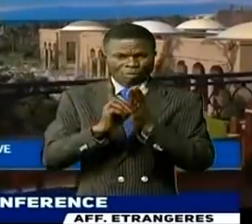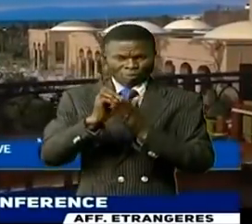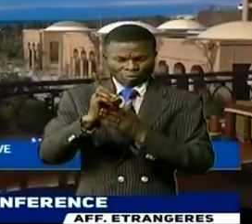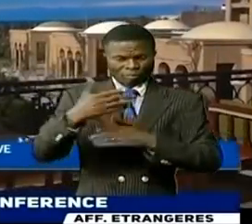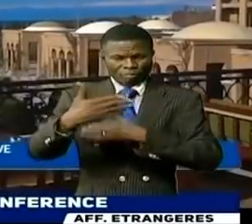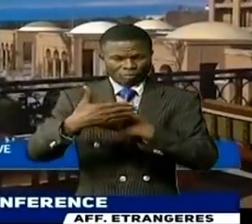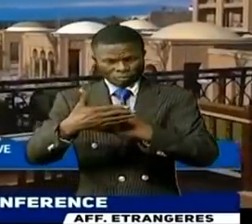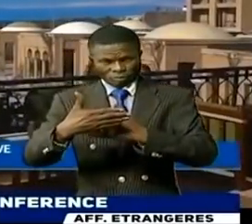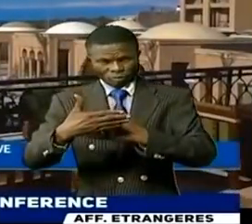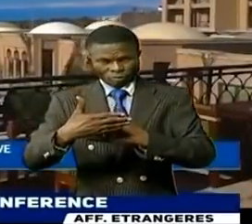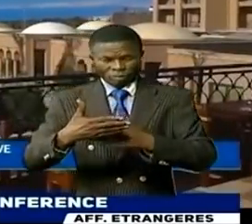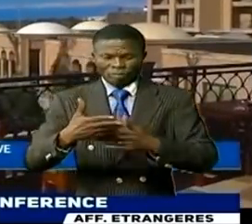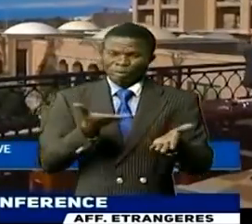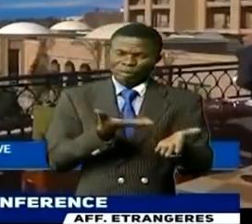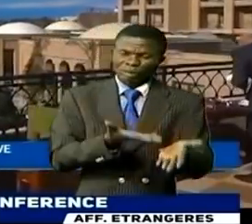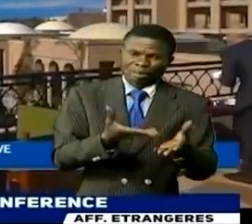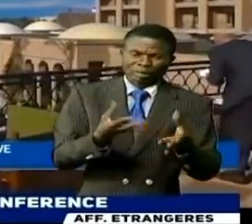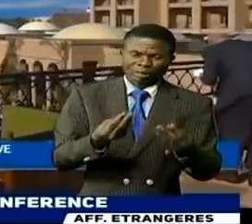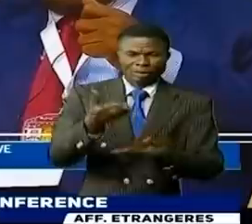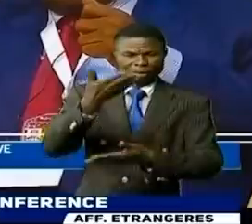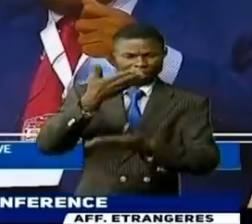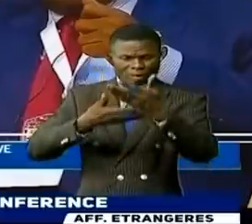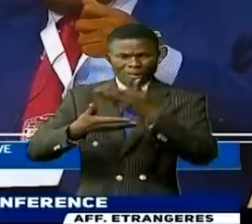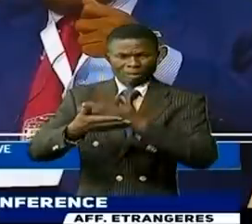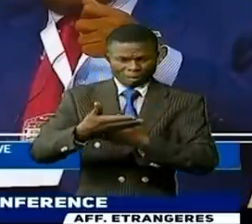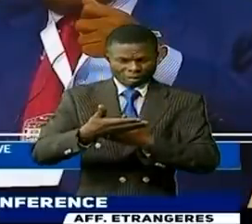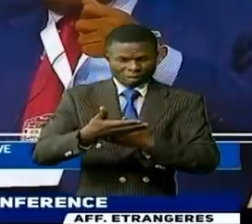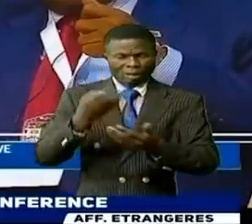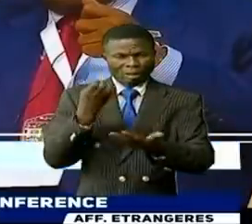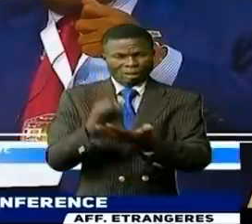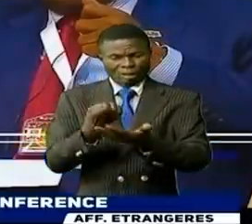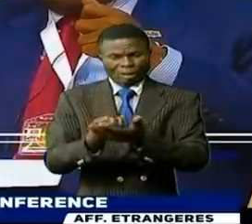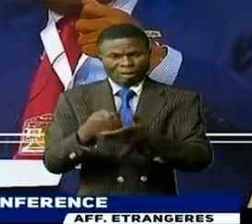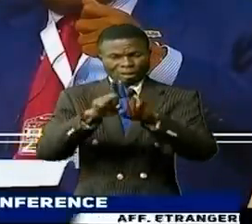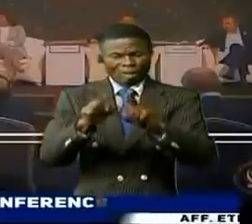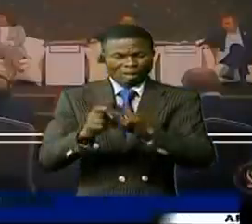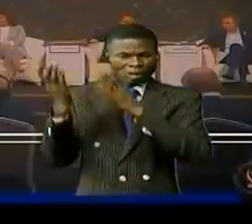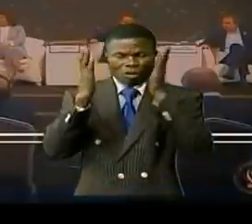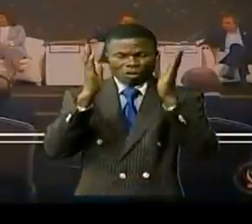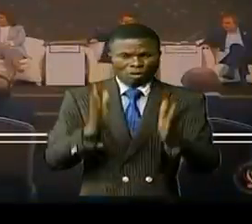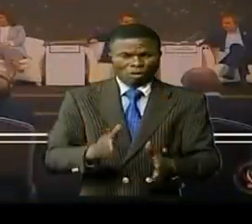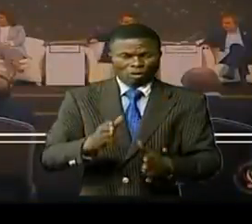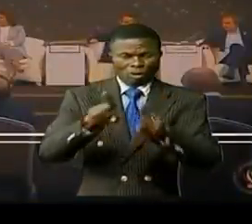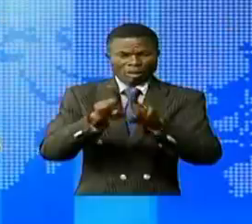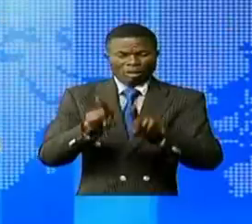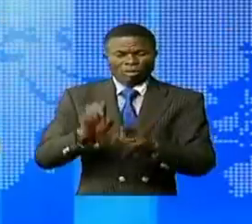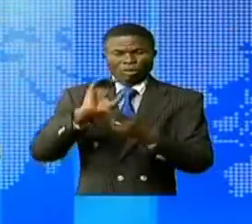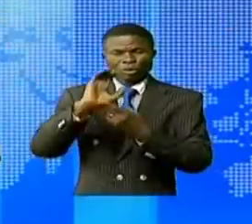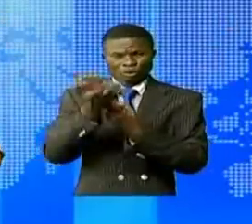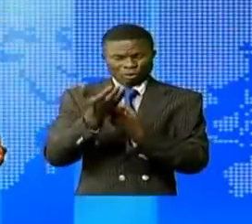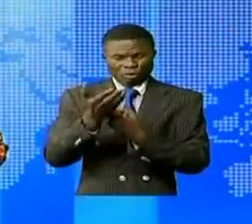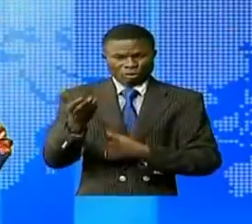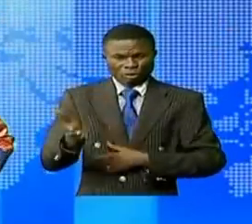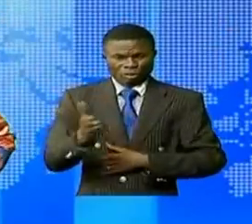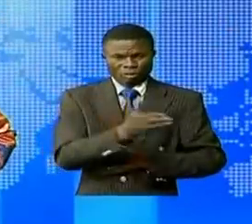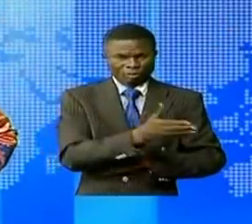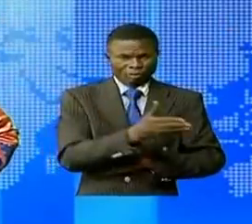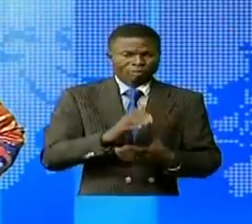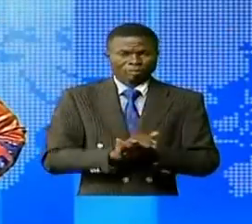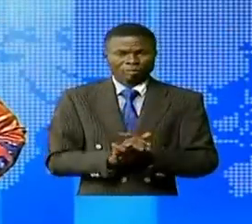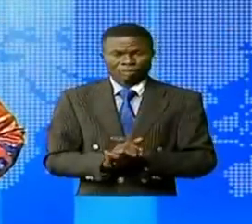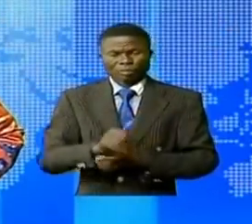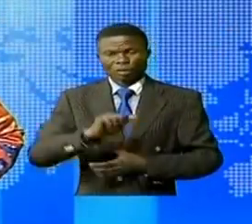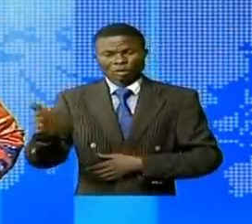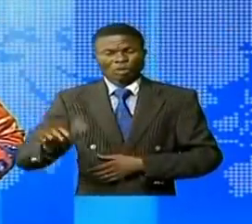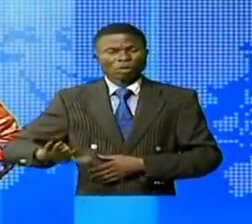rapprochement, de faciliter les échanges tant économico-commerciaux que culturels. À l'instar d'autres